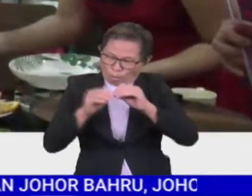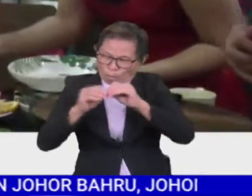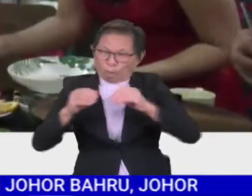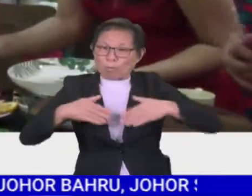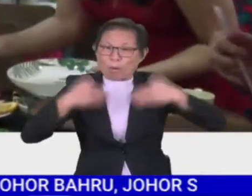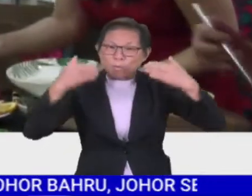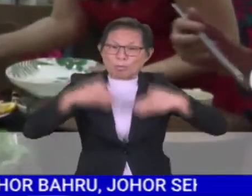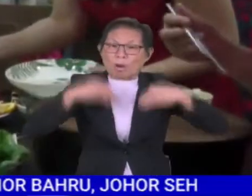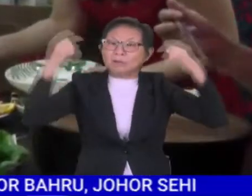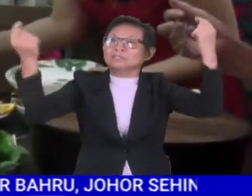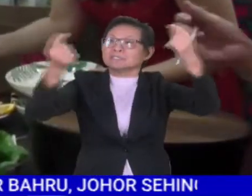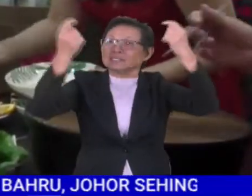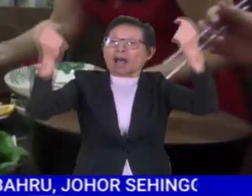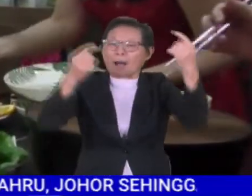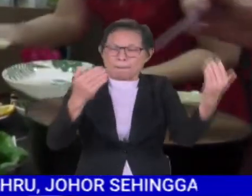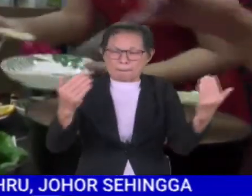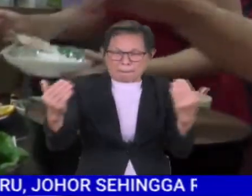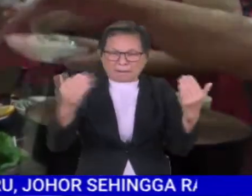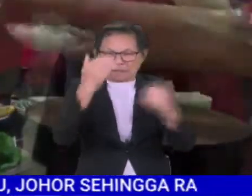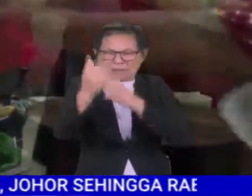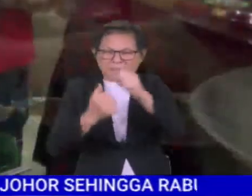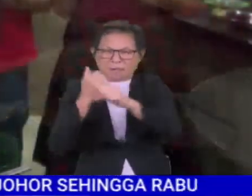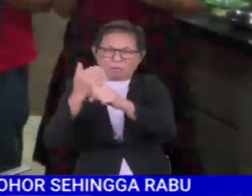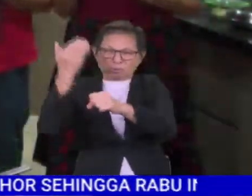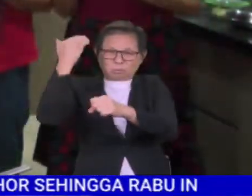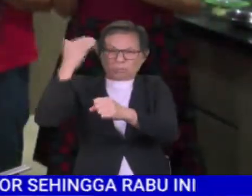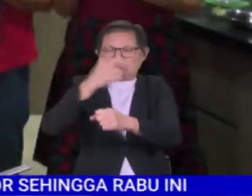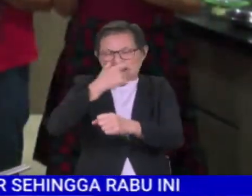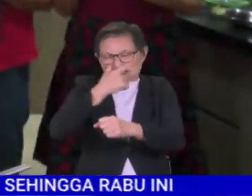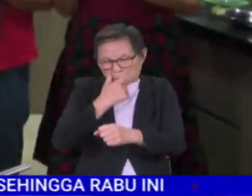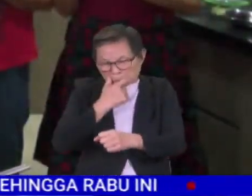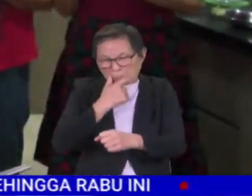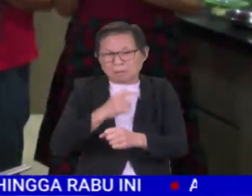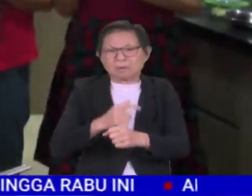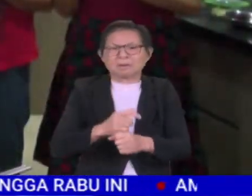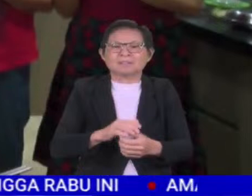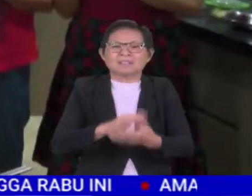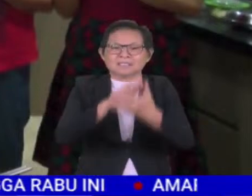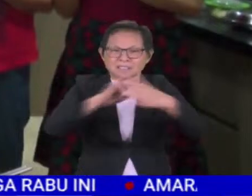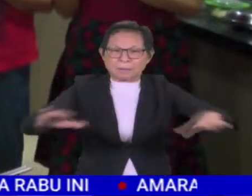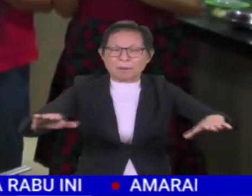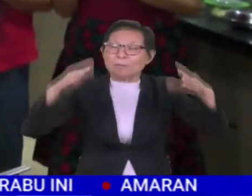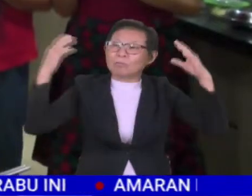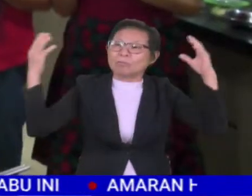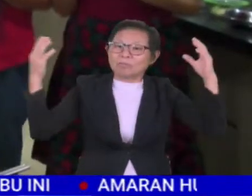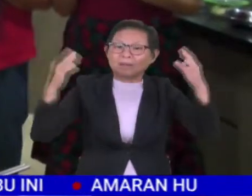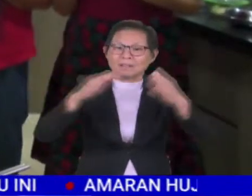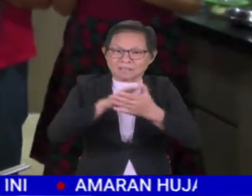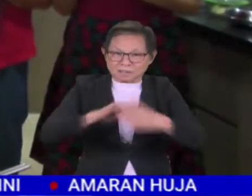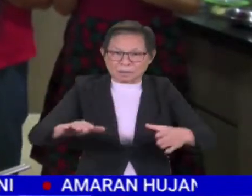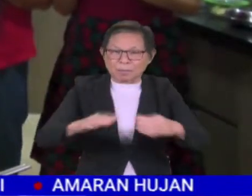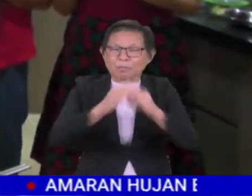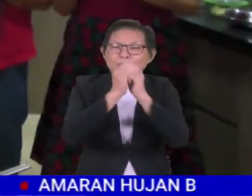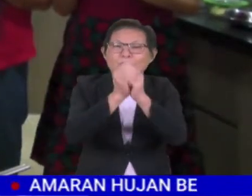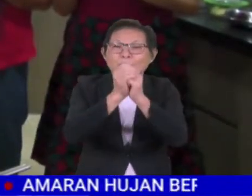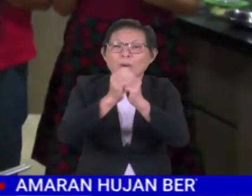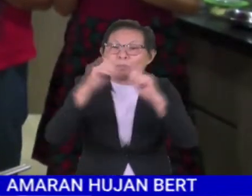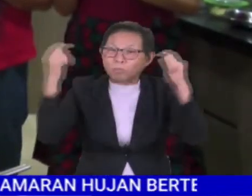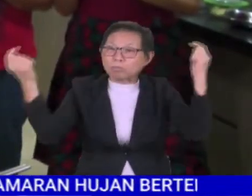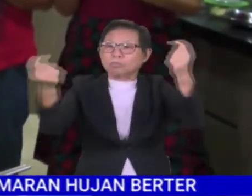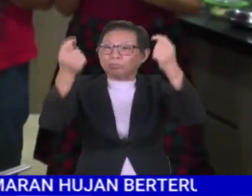suasana sambutan ber tahun sebelumnya Selamat menyambut tahun baru Cina 2023